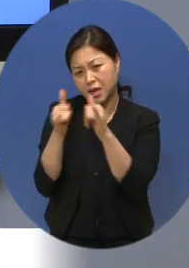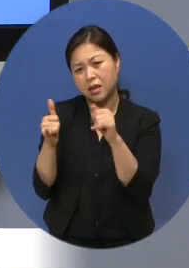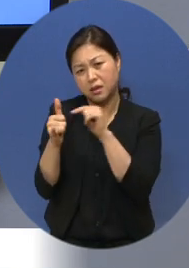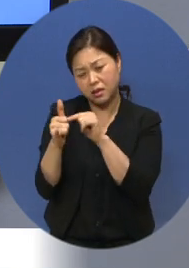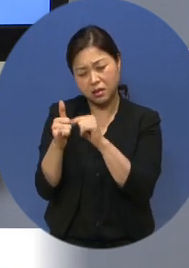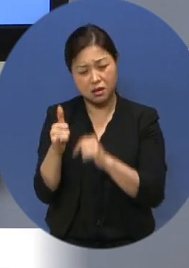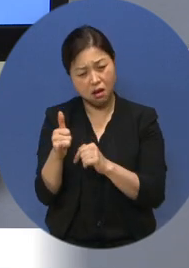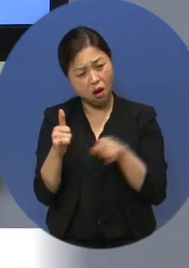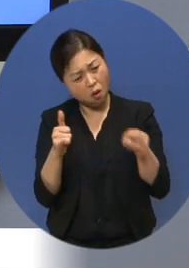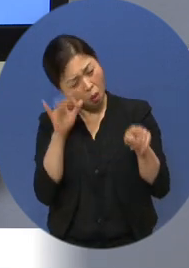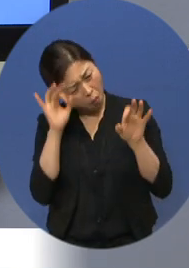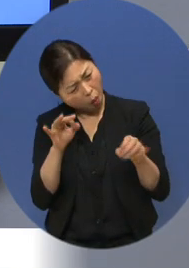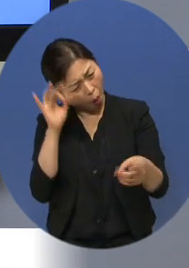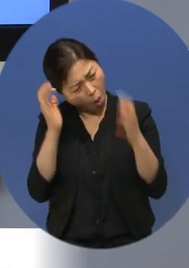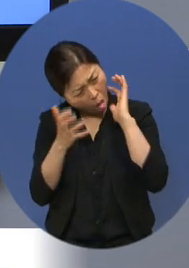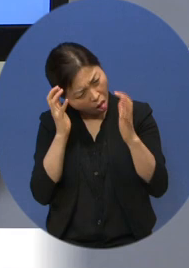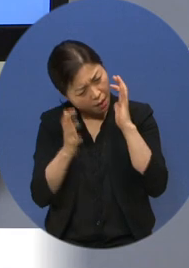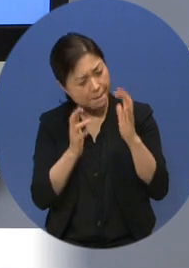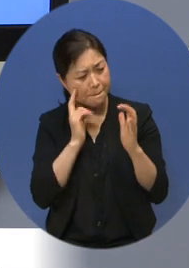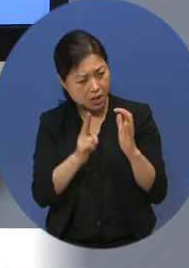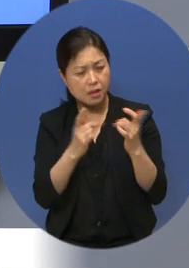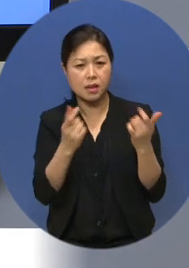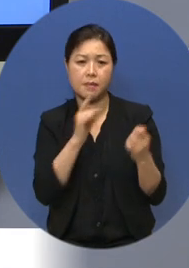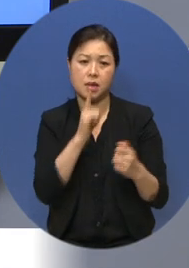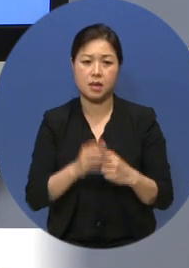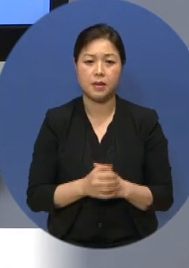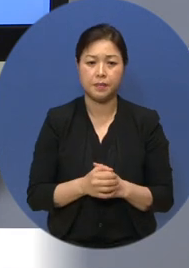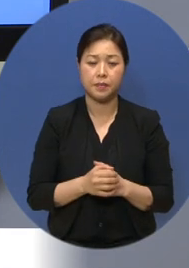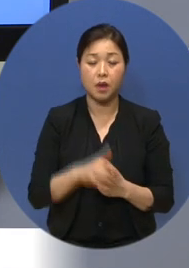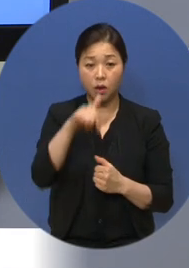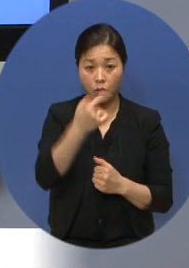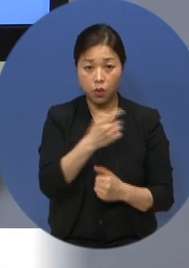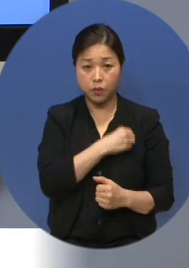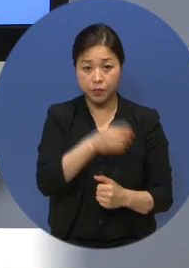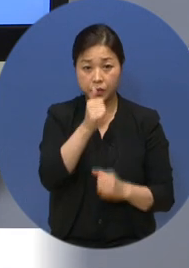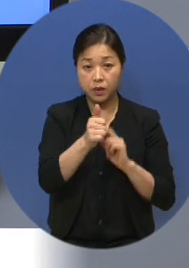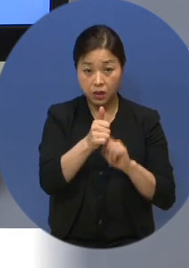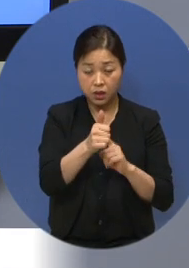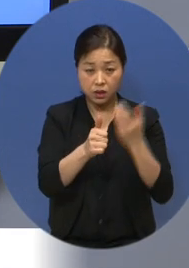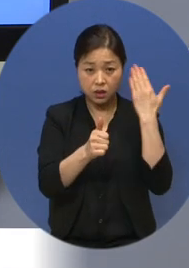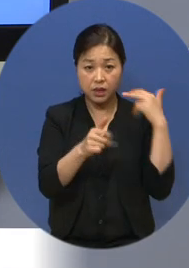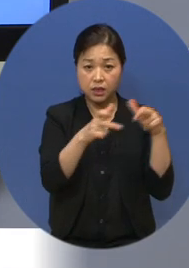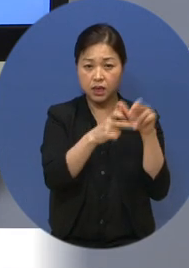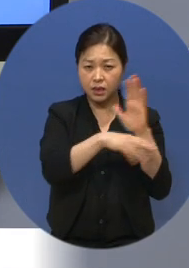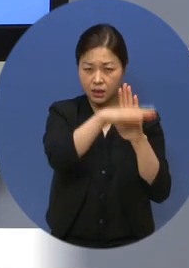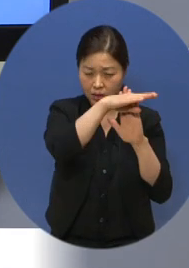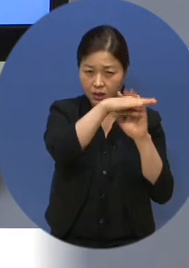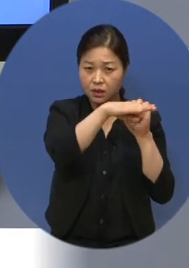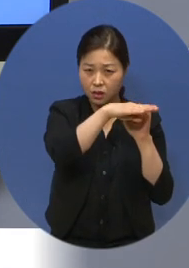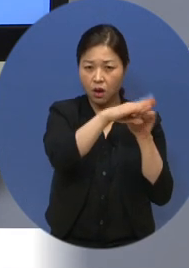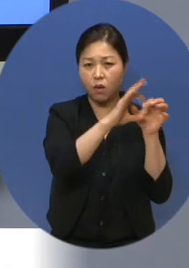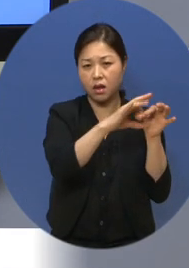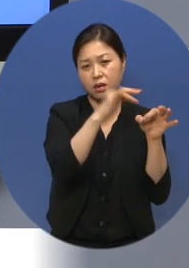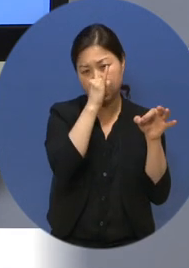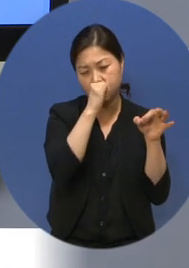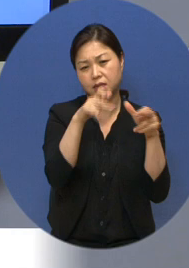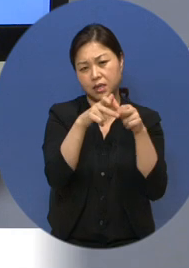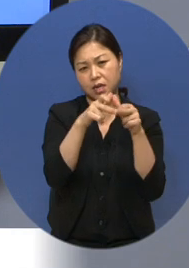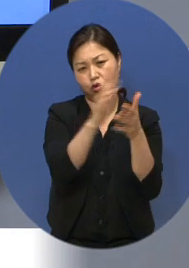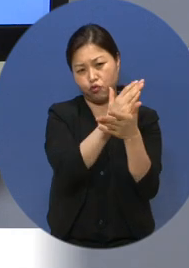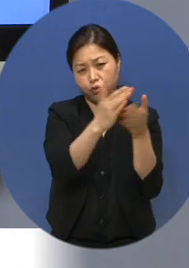혼란만 가중시켰다 는 것입니다 고 의원은 기존 장애등급제 에 기반한 장애 정도 9분으로 인해